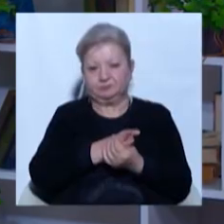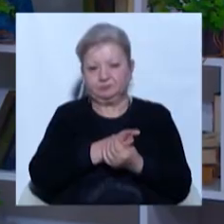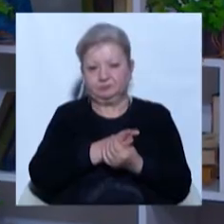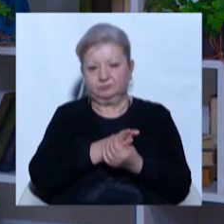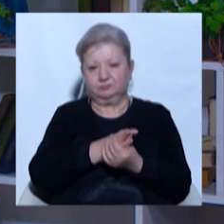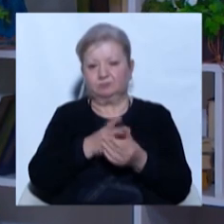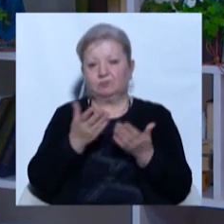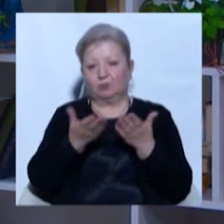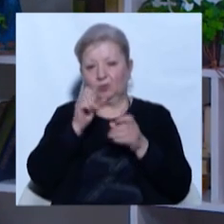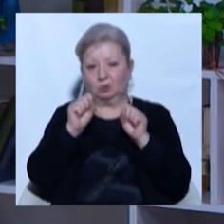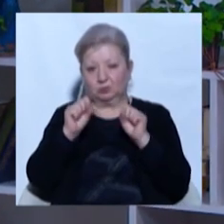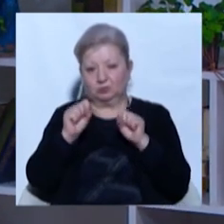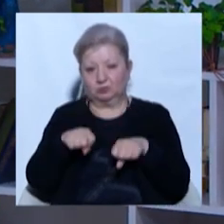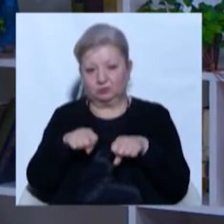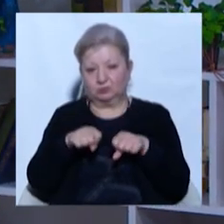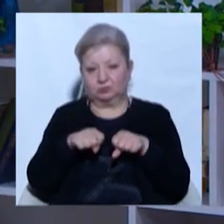თუ შეიძლება